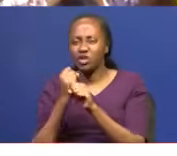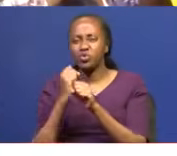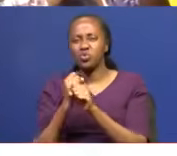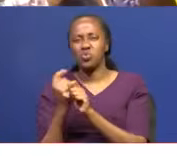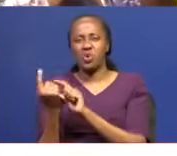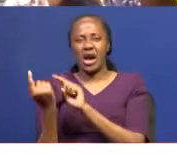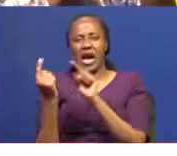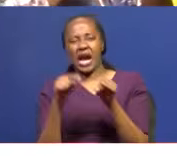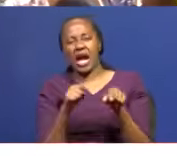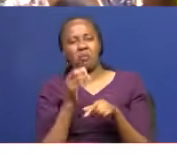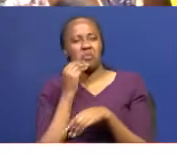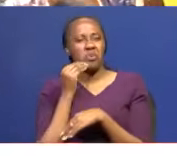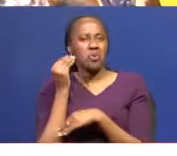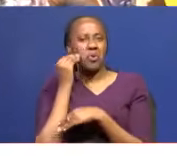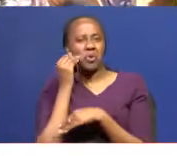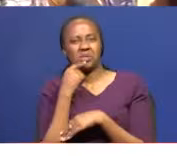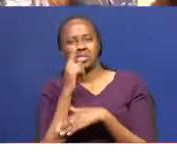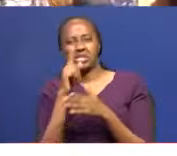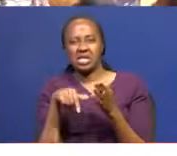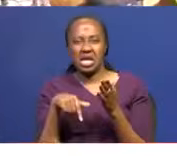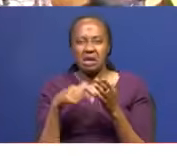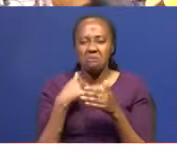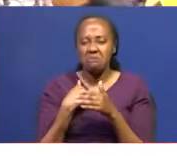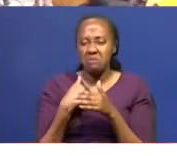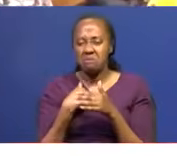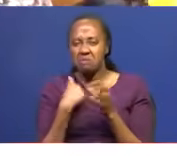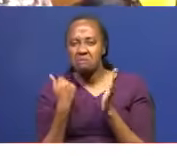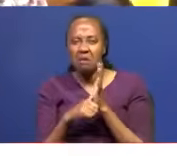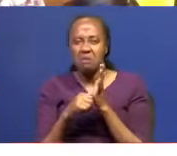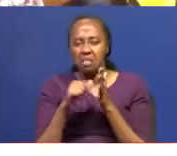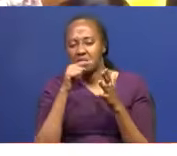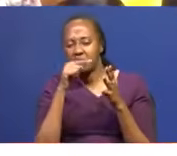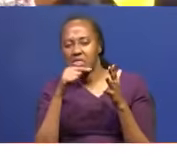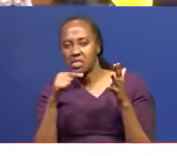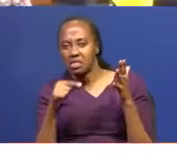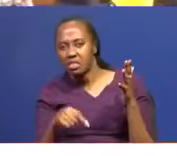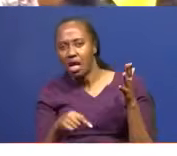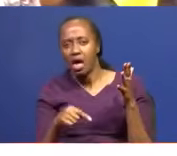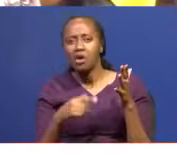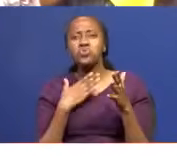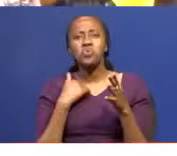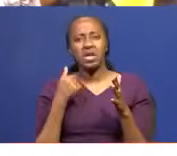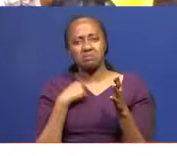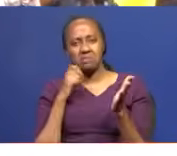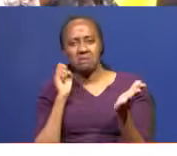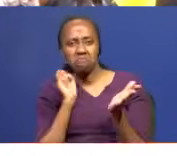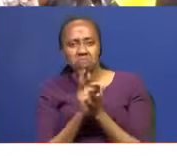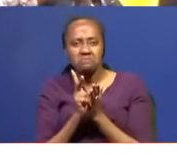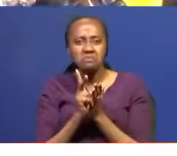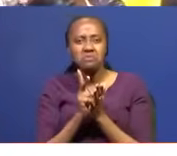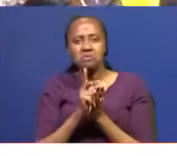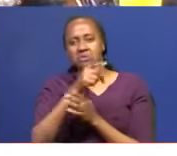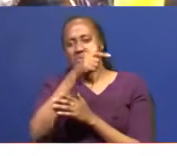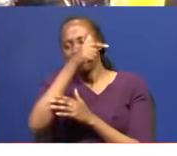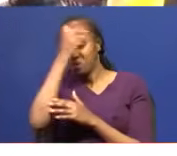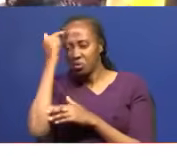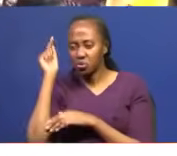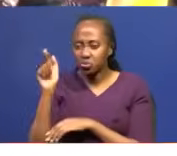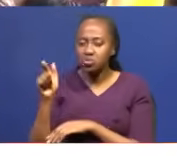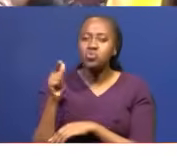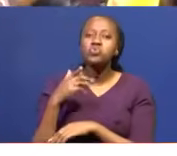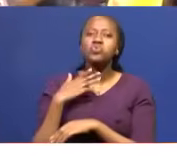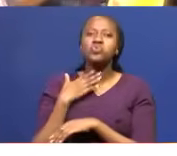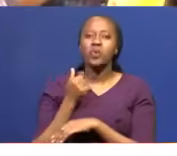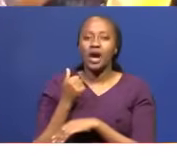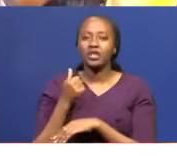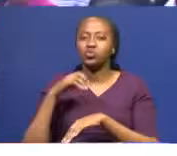ukuje nyumbani kusema ninakulilia? Unataka nifutwe kazi ndio wewe uone